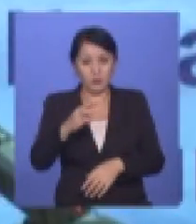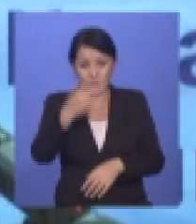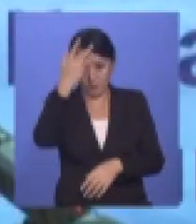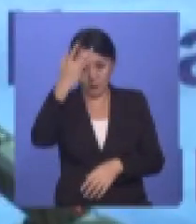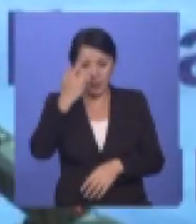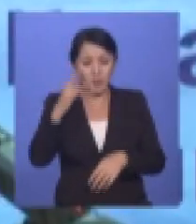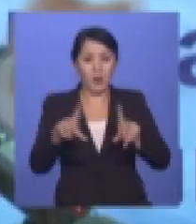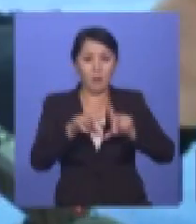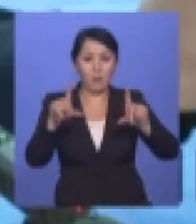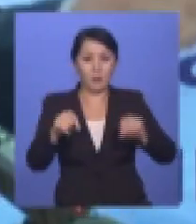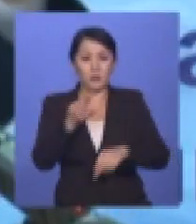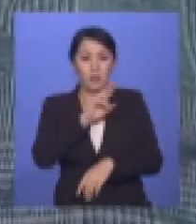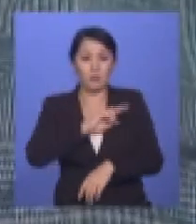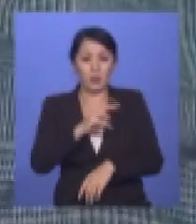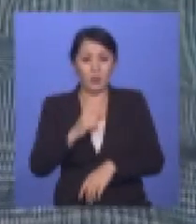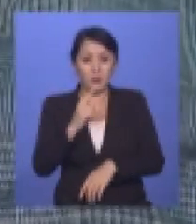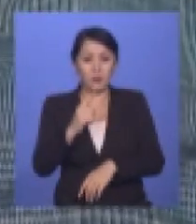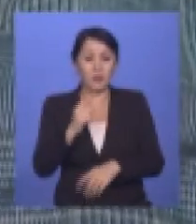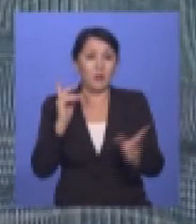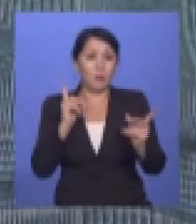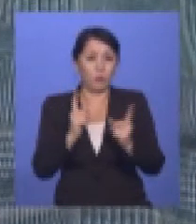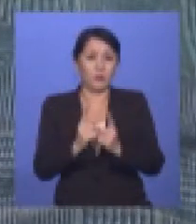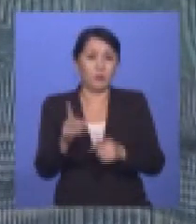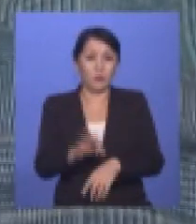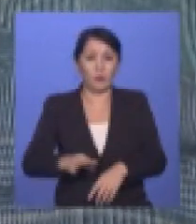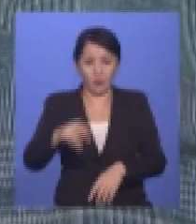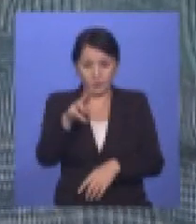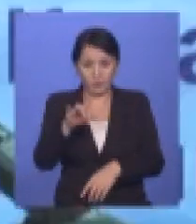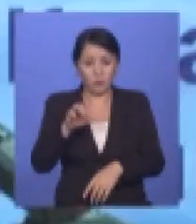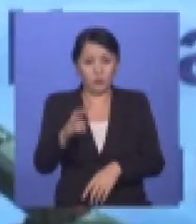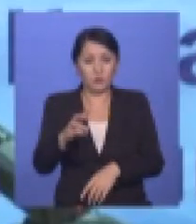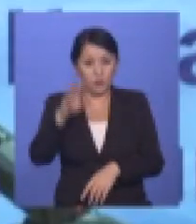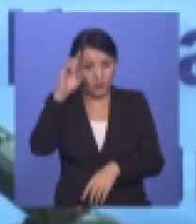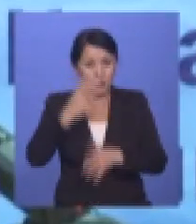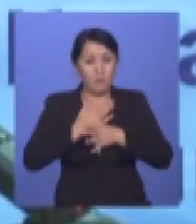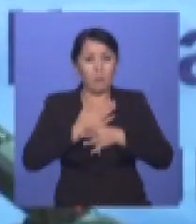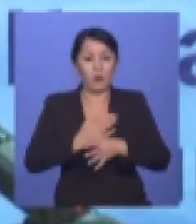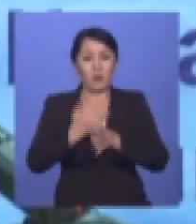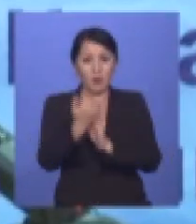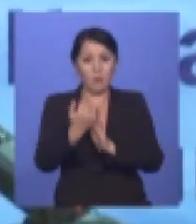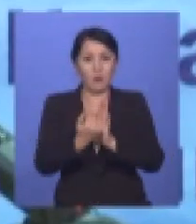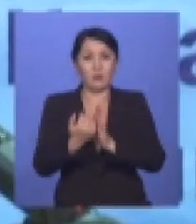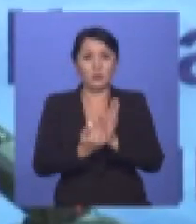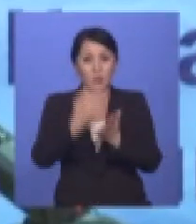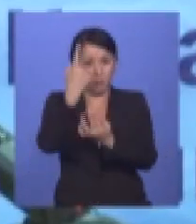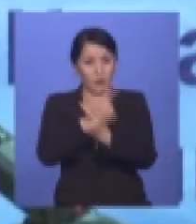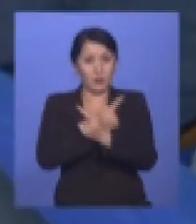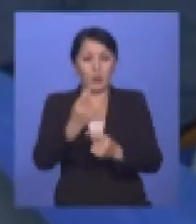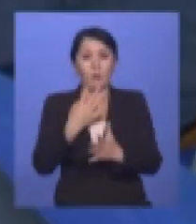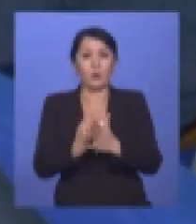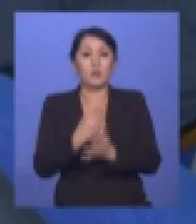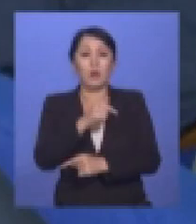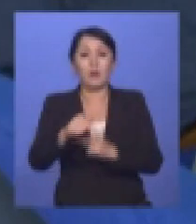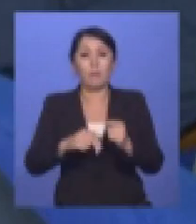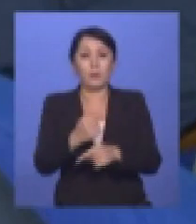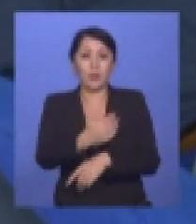балабақша штатты режимде жұмыс істейтінін айтты. Кездесу барысында облыс әкімі мемлекеттік қолдау бағдарламалары жайында да ақпарат берді. Өз кәсібін